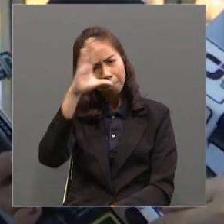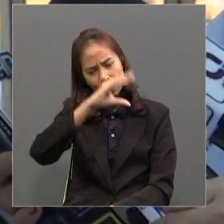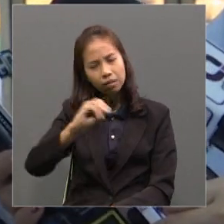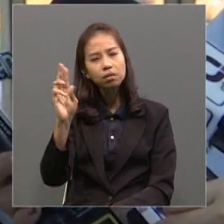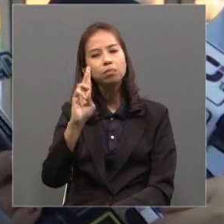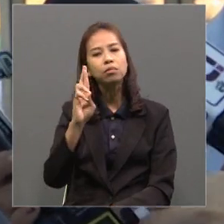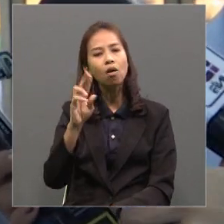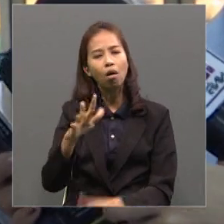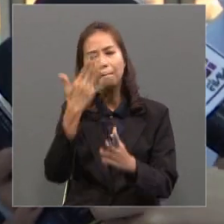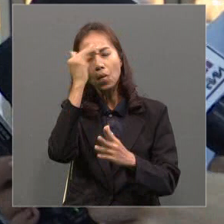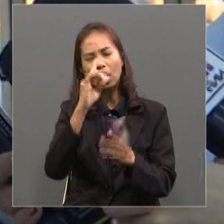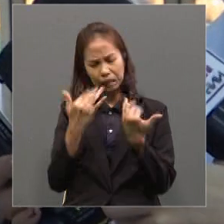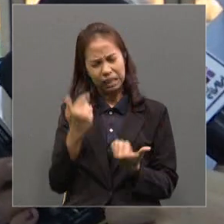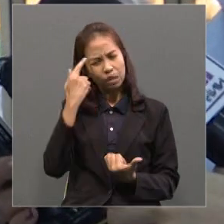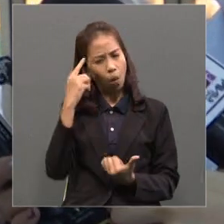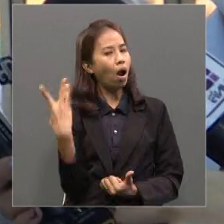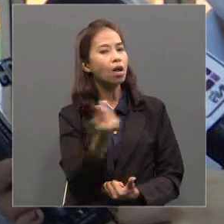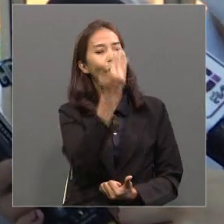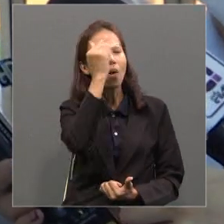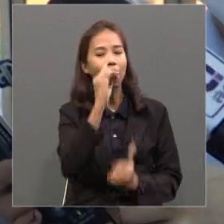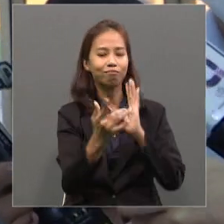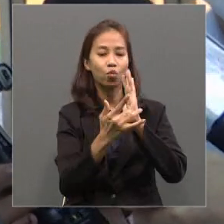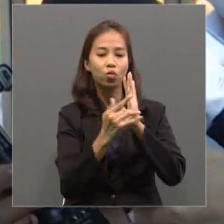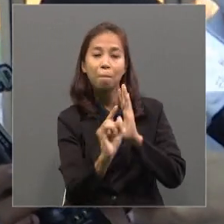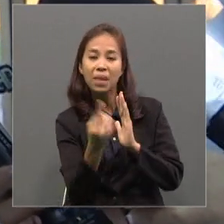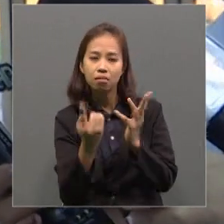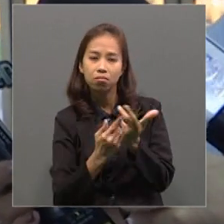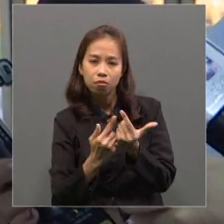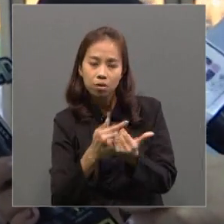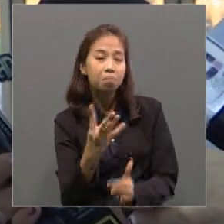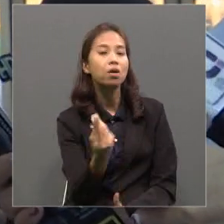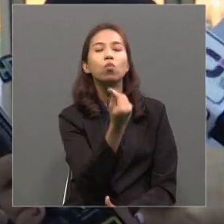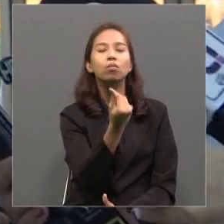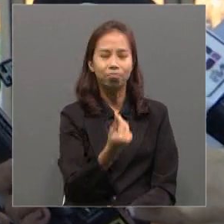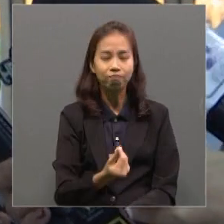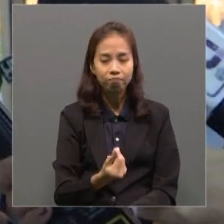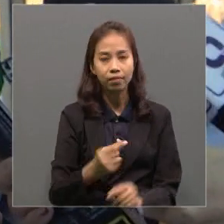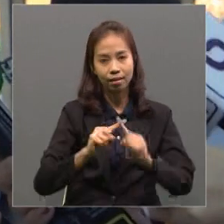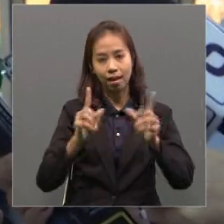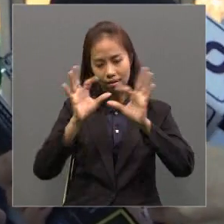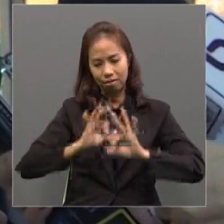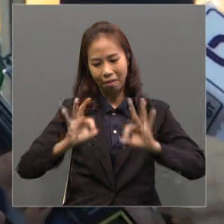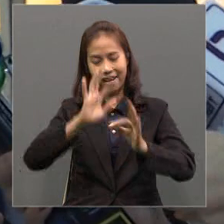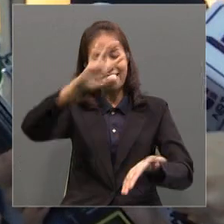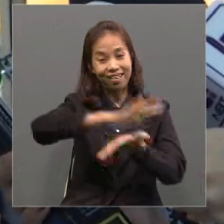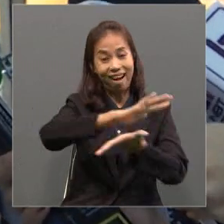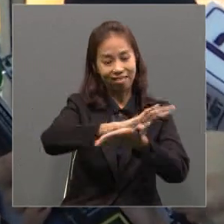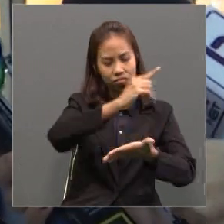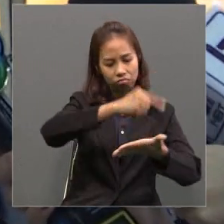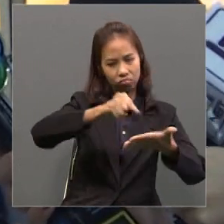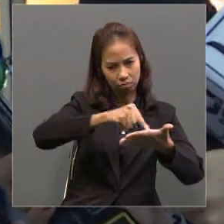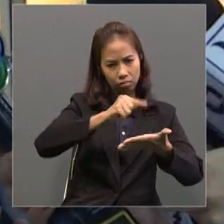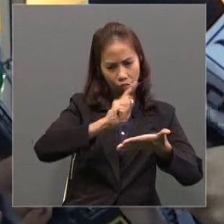ไวขึ้นเทคโนโลยีอะไรก็เร็วขึ้นนะครับแต่ทุกนี้ทั้งนี้ทั้งมวลนะครับต้องใบคะแนนใบกรอกคะแนนของหน่ว